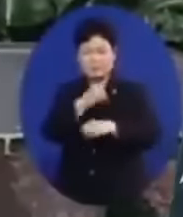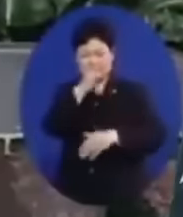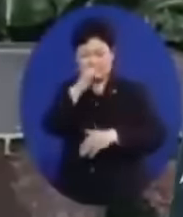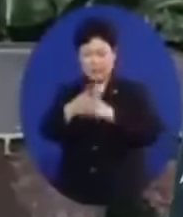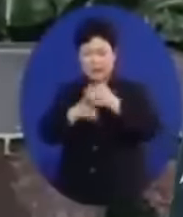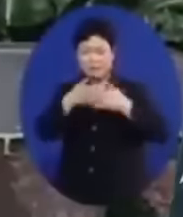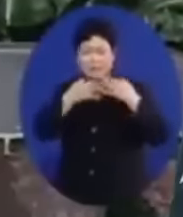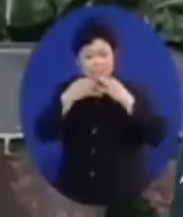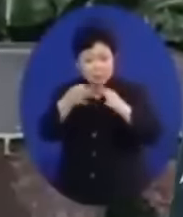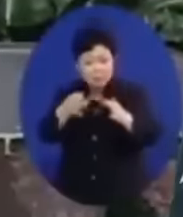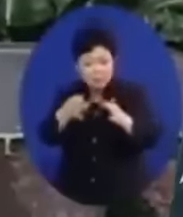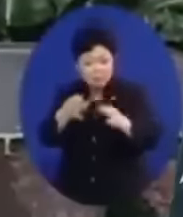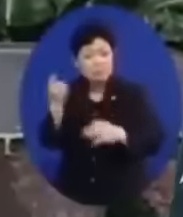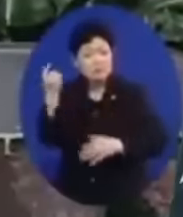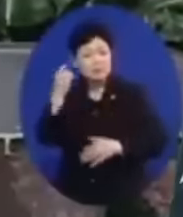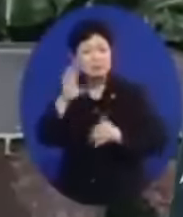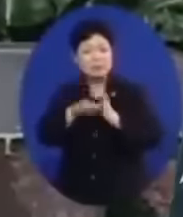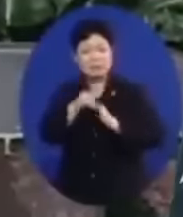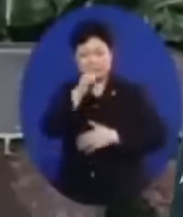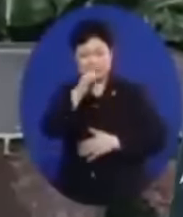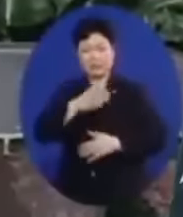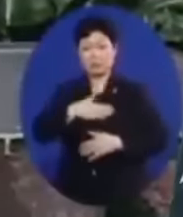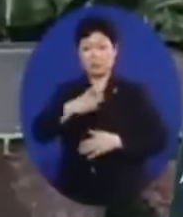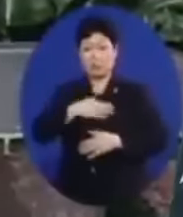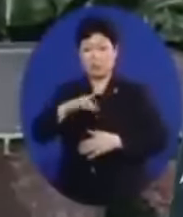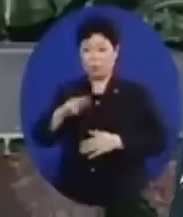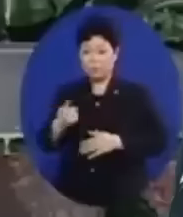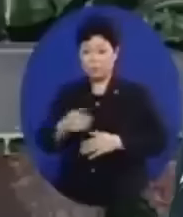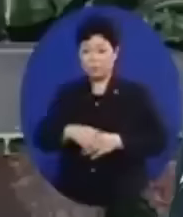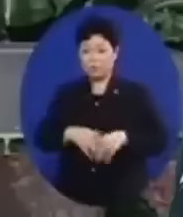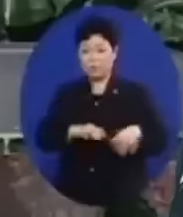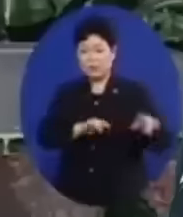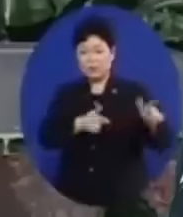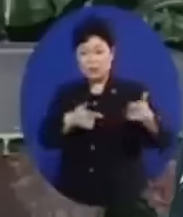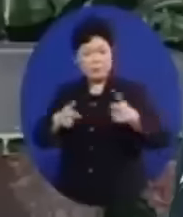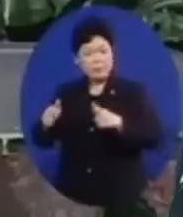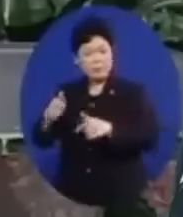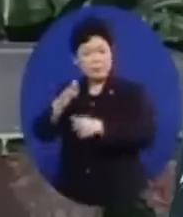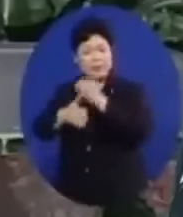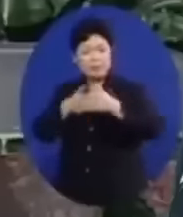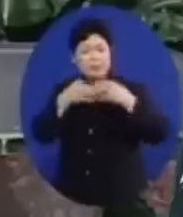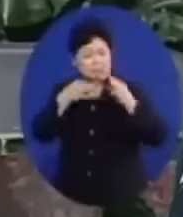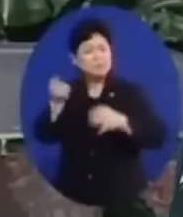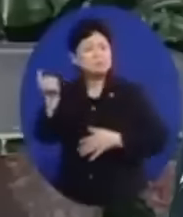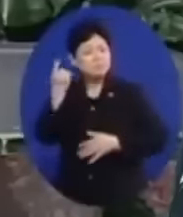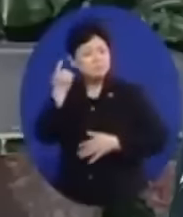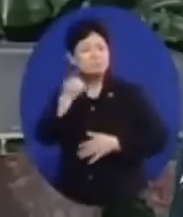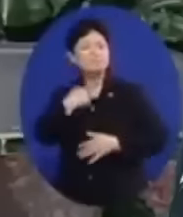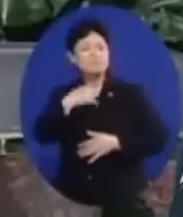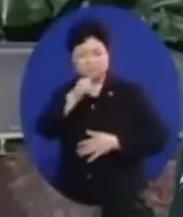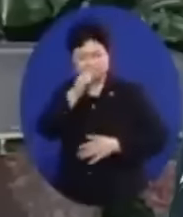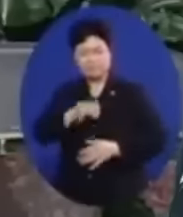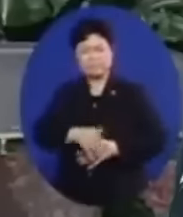하나님의 음성으로 말할 때가 있습니다. 저도 여러 번 하나님의 음성을 들었습니다.